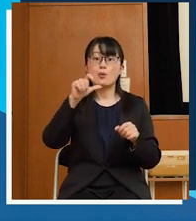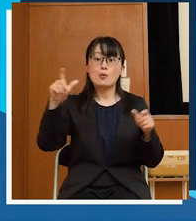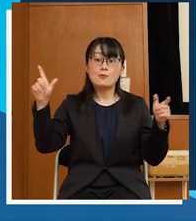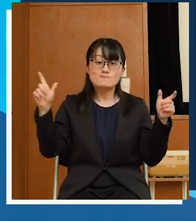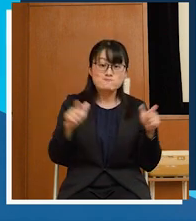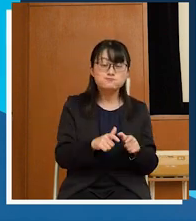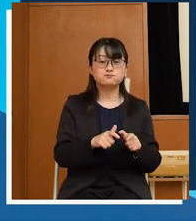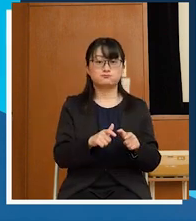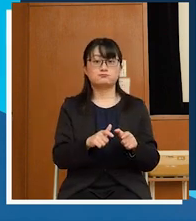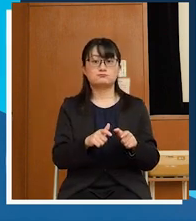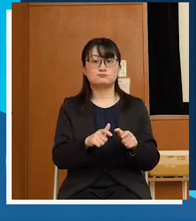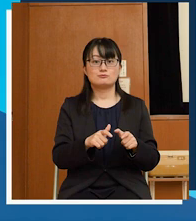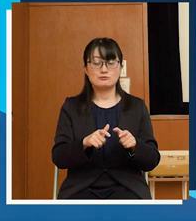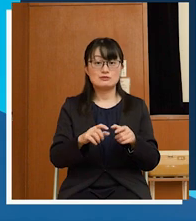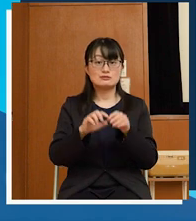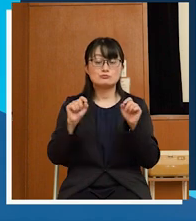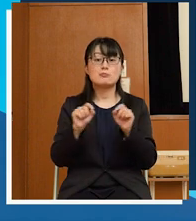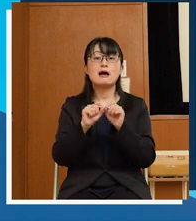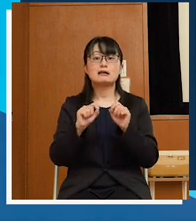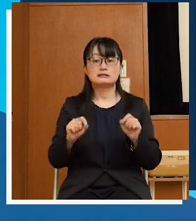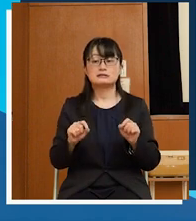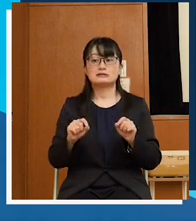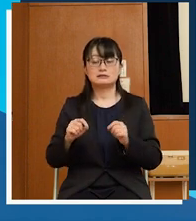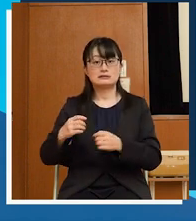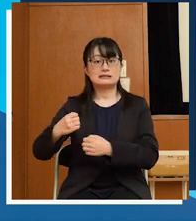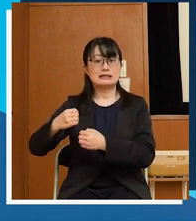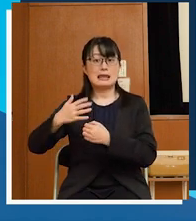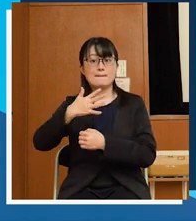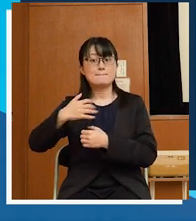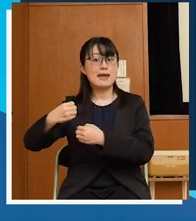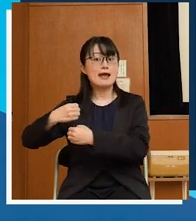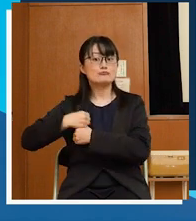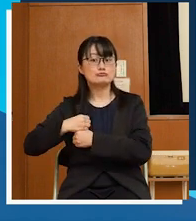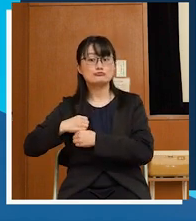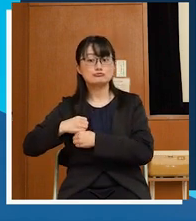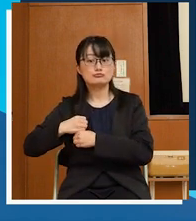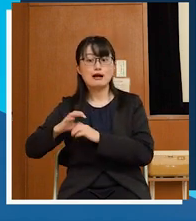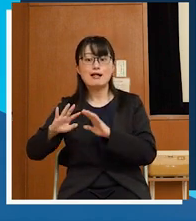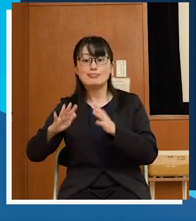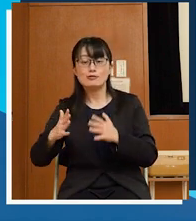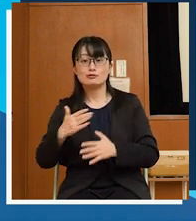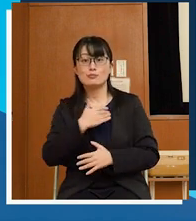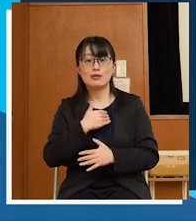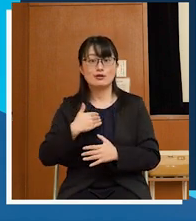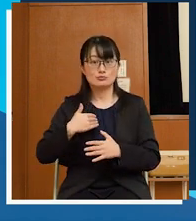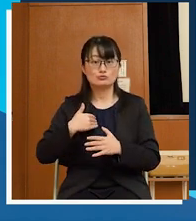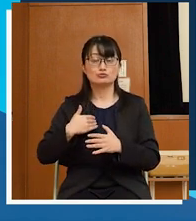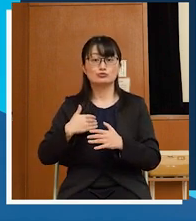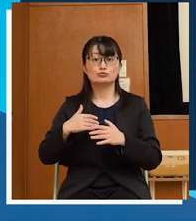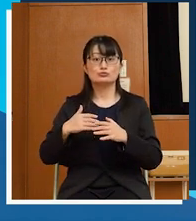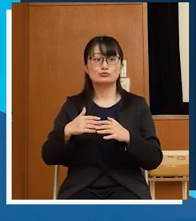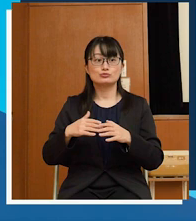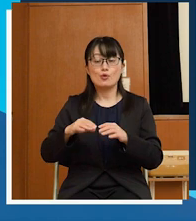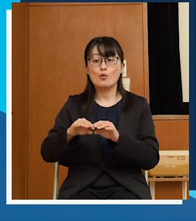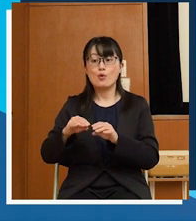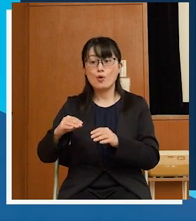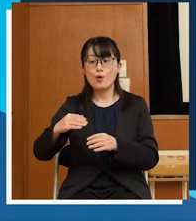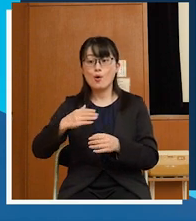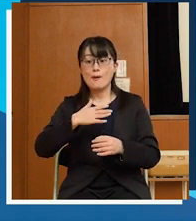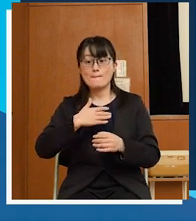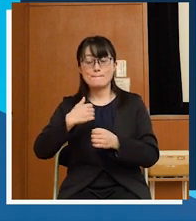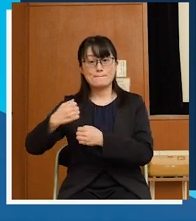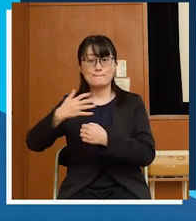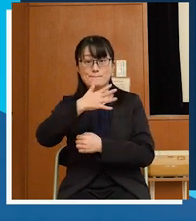過ぎませんこの米軍基地の収入よりも基地が変換されてその跡地を利用する方